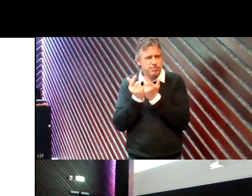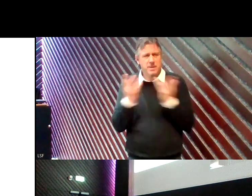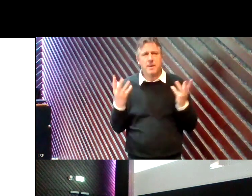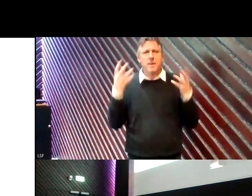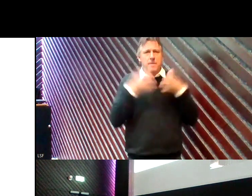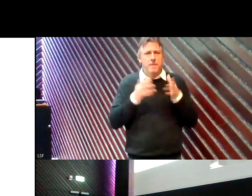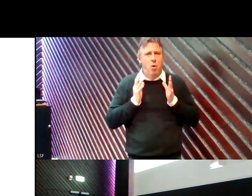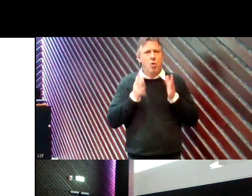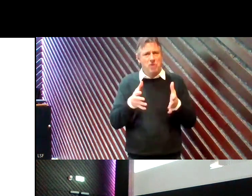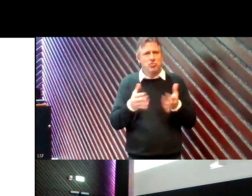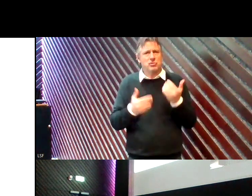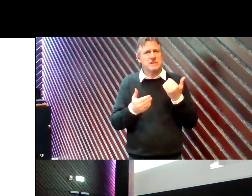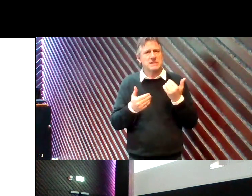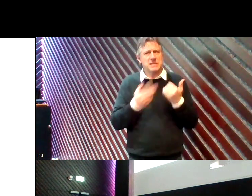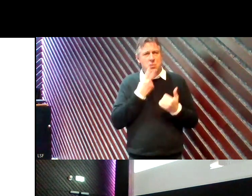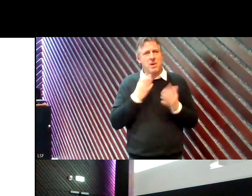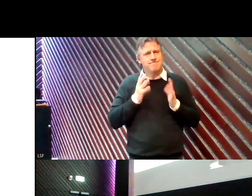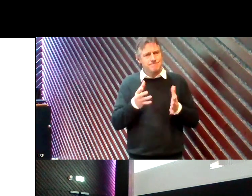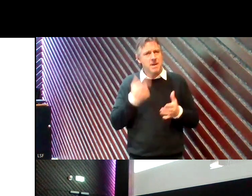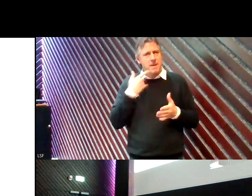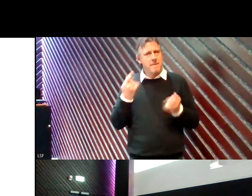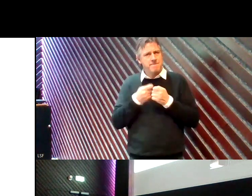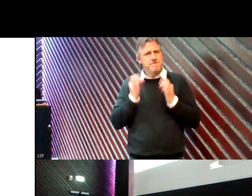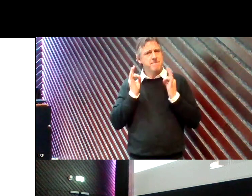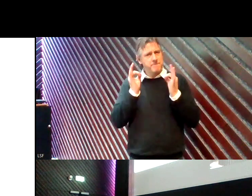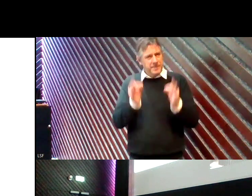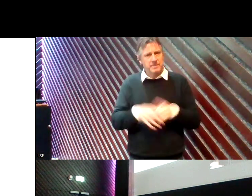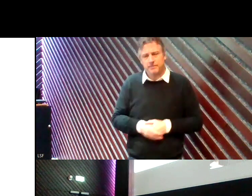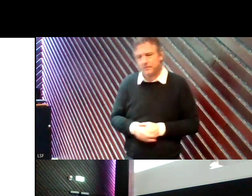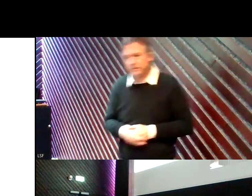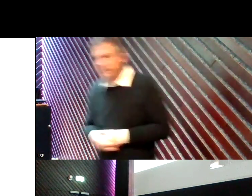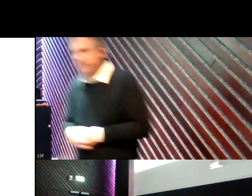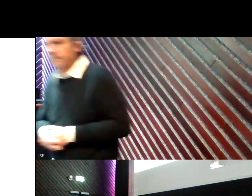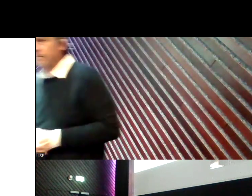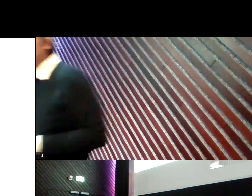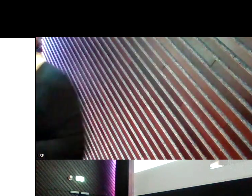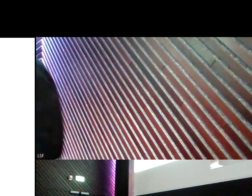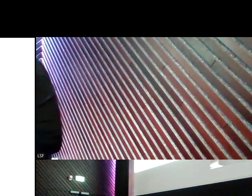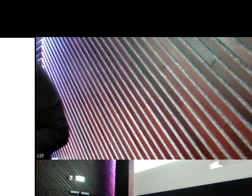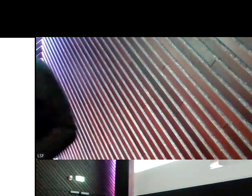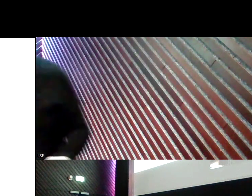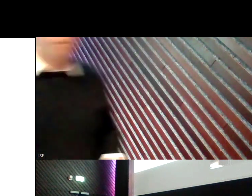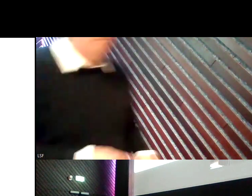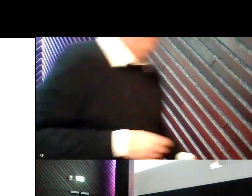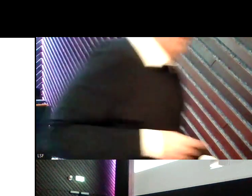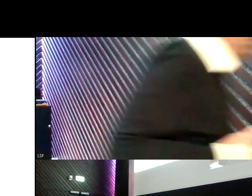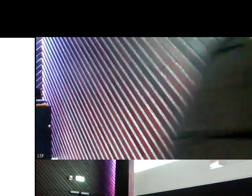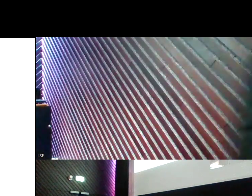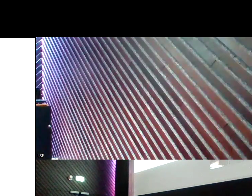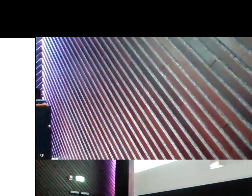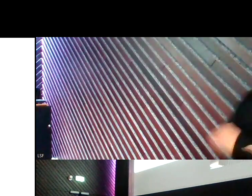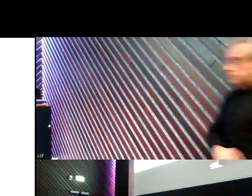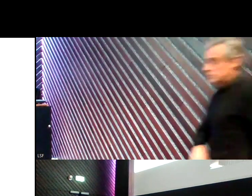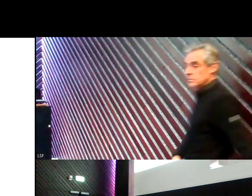d'engagement citoyen nous parle aussi et donc ce collectif d'acteurs l'open data ça nous parle pourquoi ? parce que d'abord l'open data ça